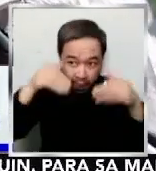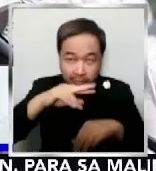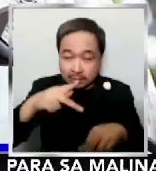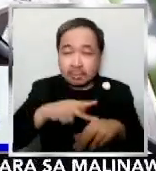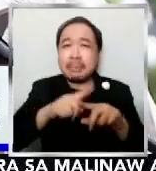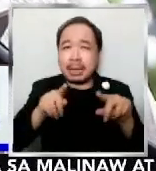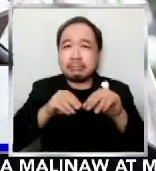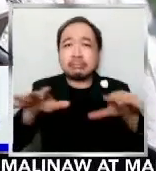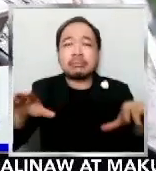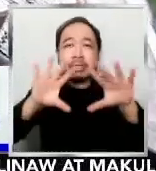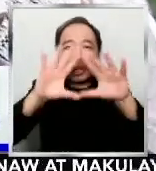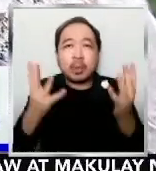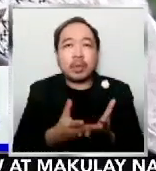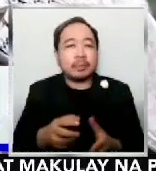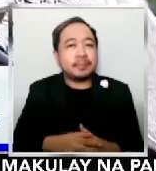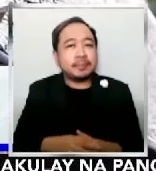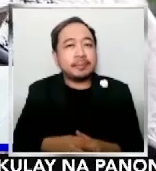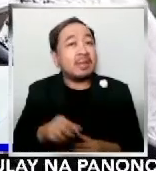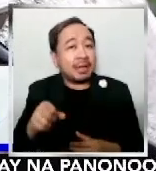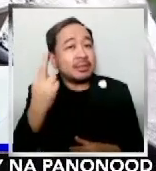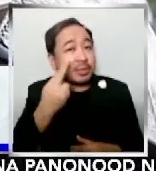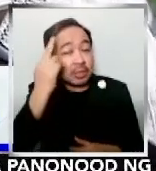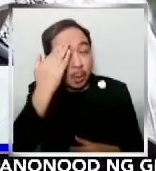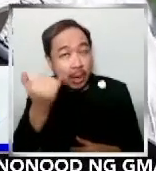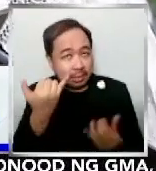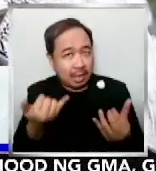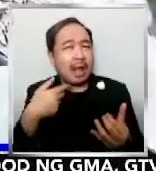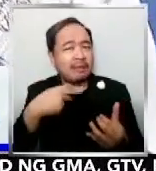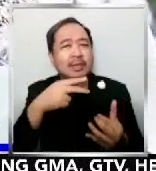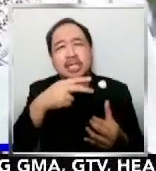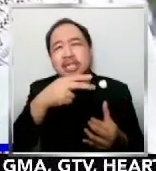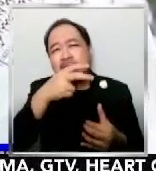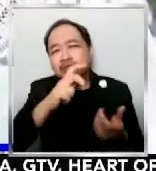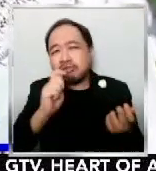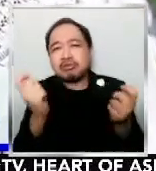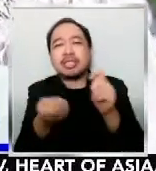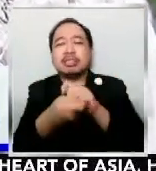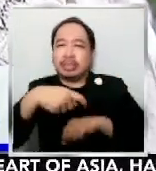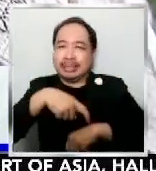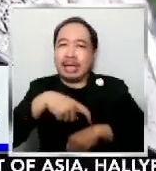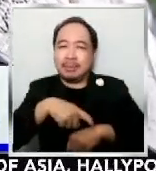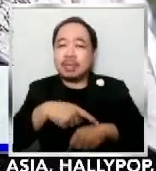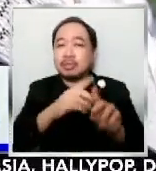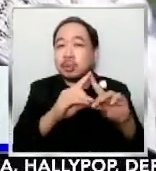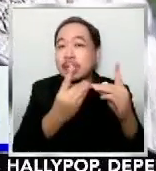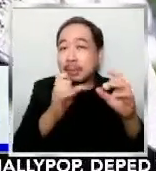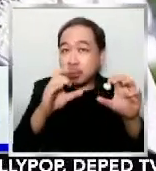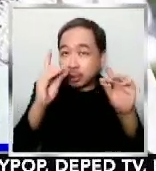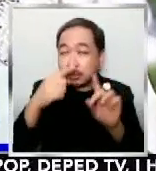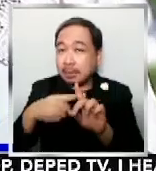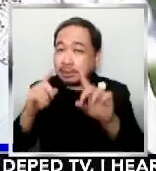tayong transition period and the Department of Education and of course the President is open na